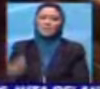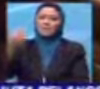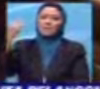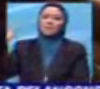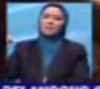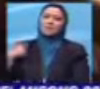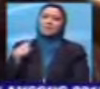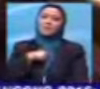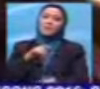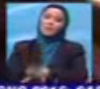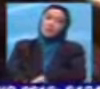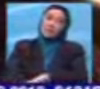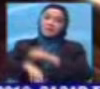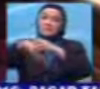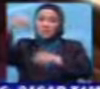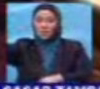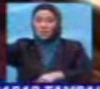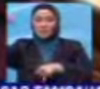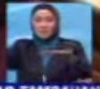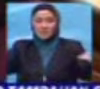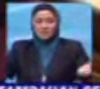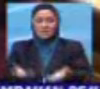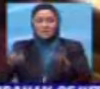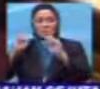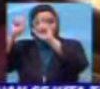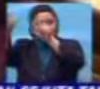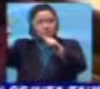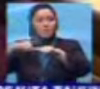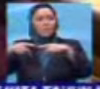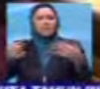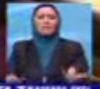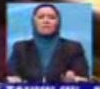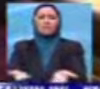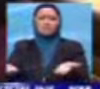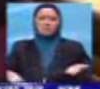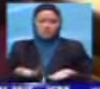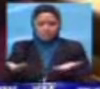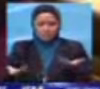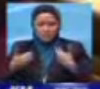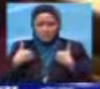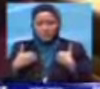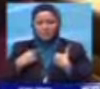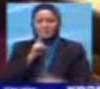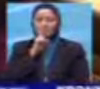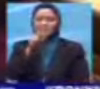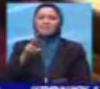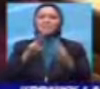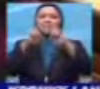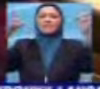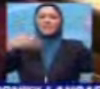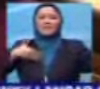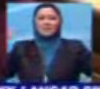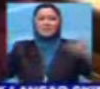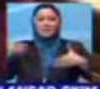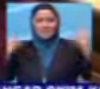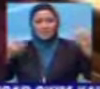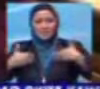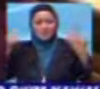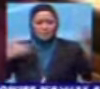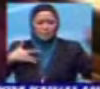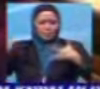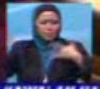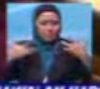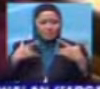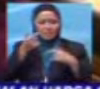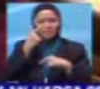pergi jauh luar daripada Gua Musang. Sekarang ini ada sini banyak-banyak gembira, excited lah. Mesti anak-anak saya